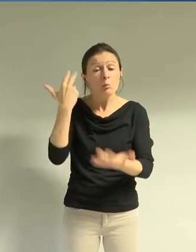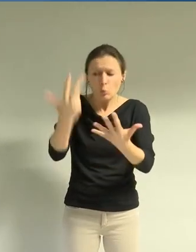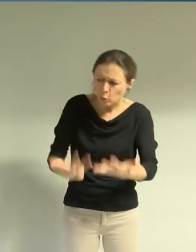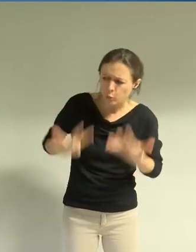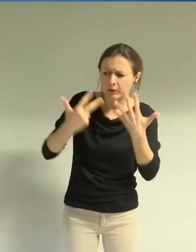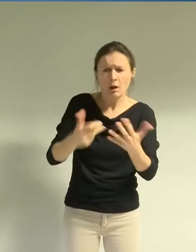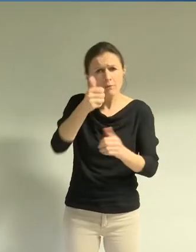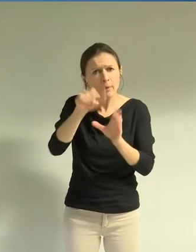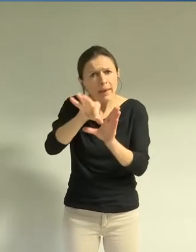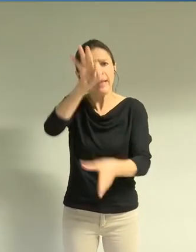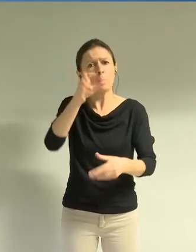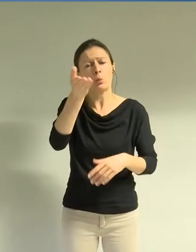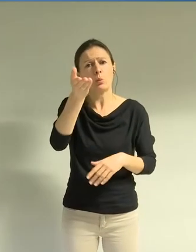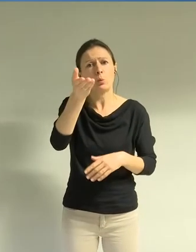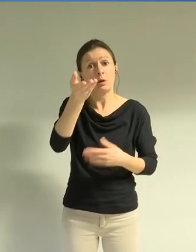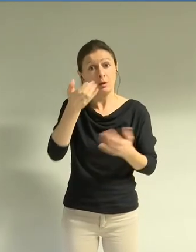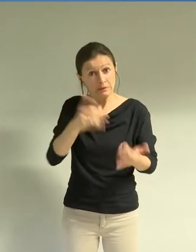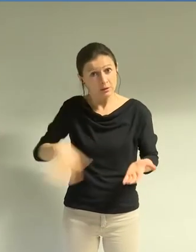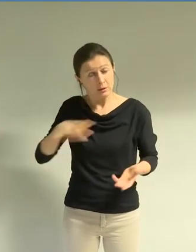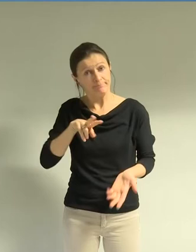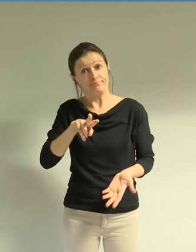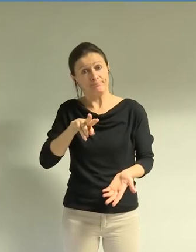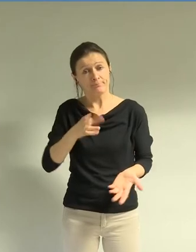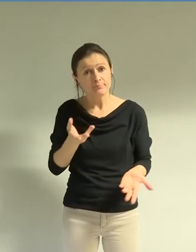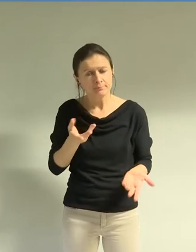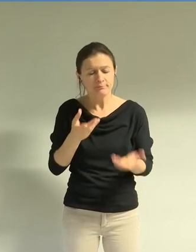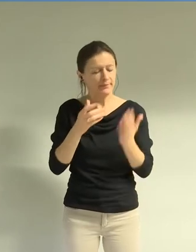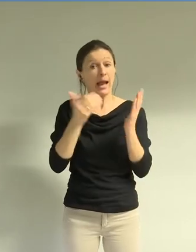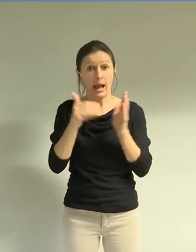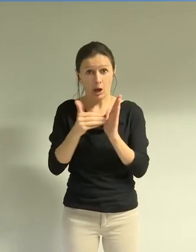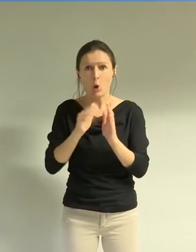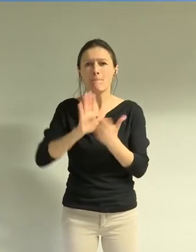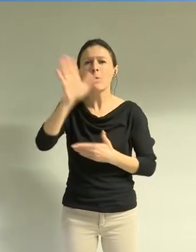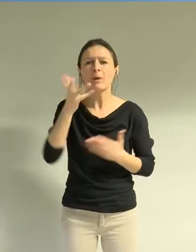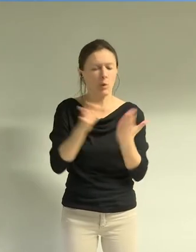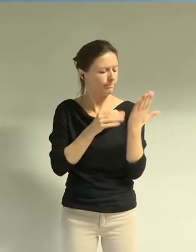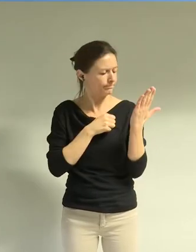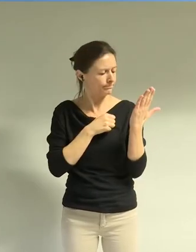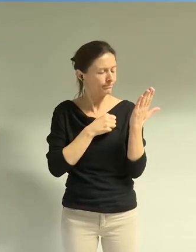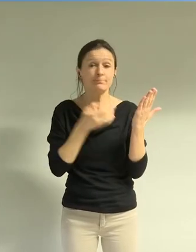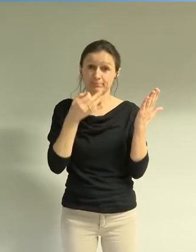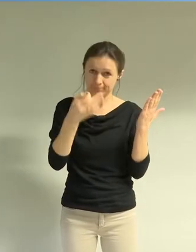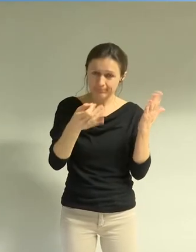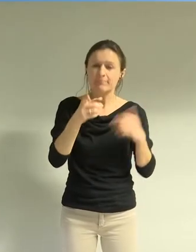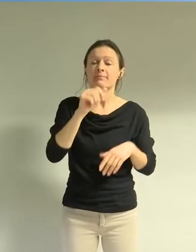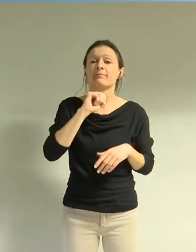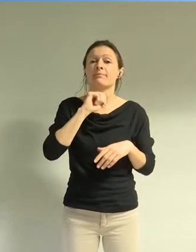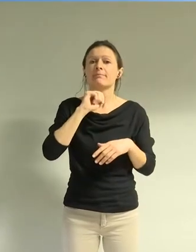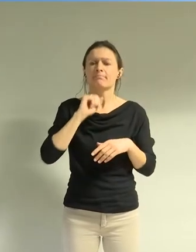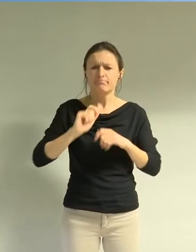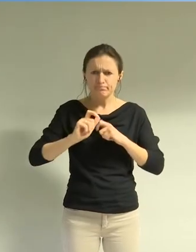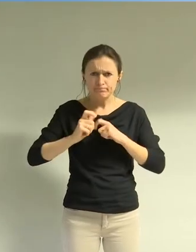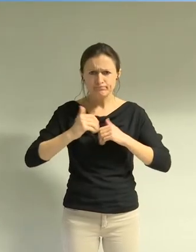grenoble vous promettez toujours je cite une démarche résolument ancré dans la participation